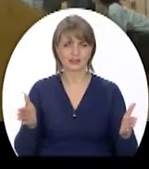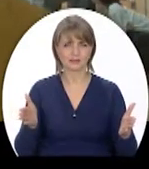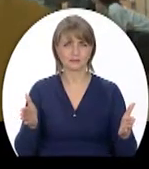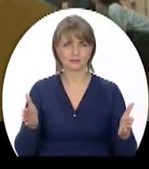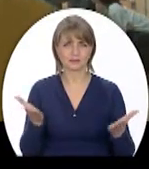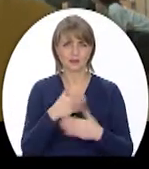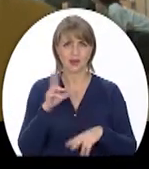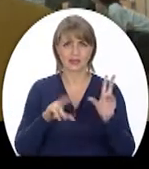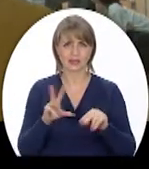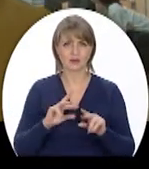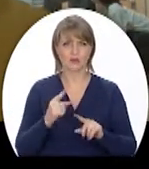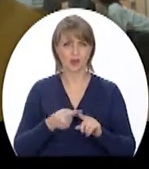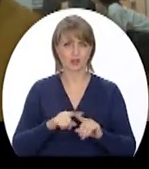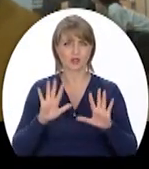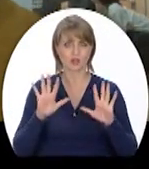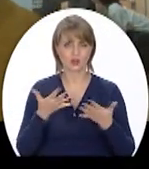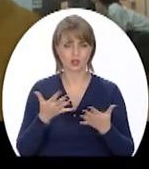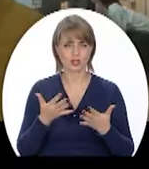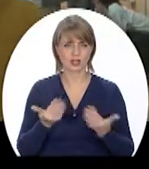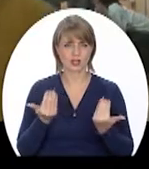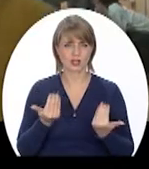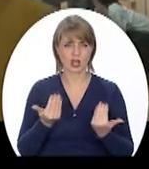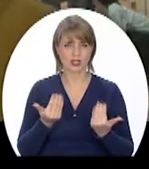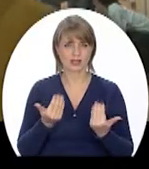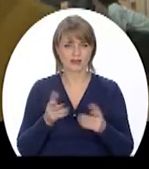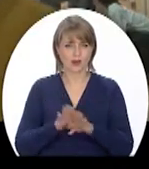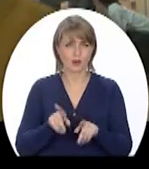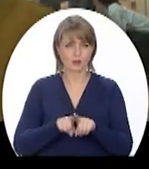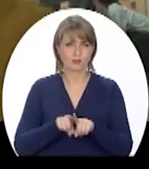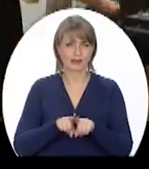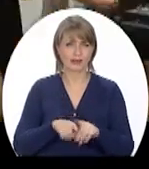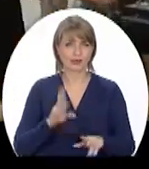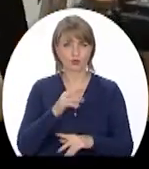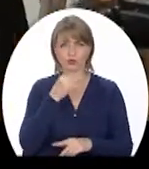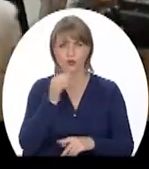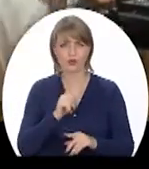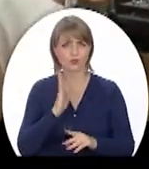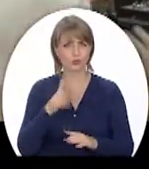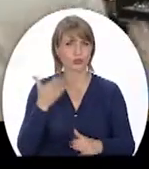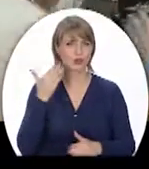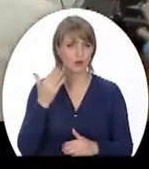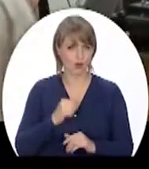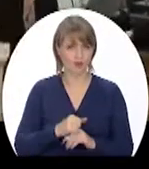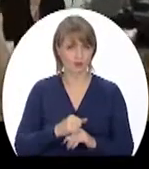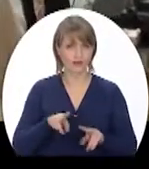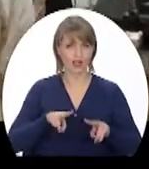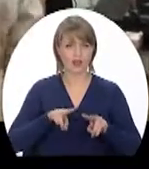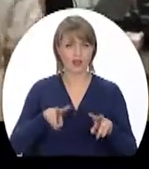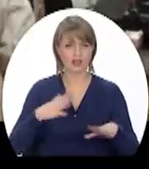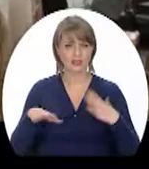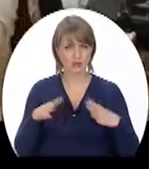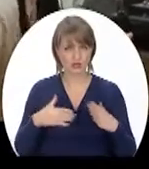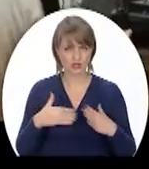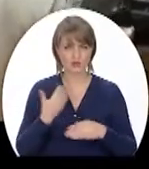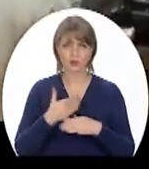открыто. Мы надеемся, что это случится. Сейчас идет такая притирка. А кто сказал, что будет легко?